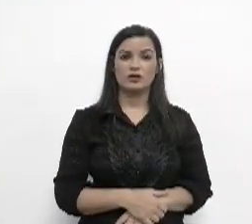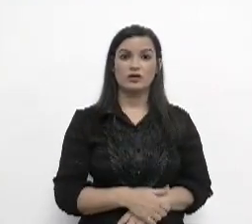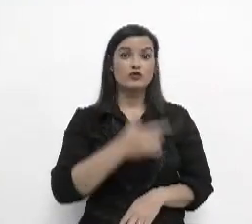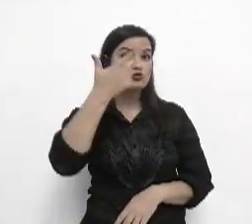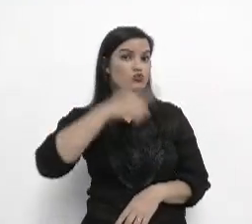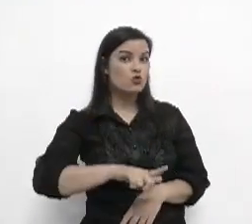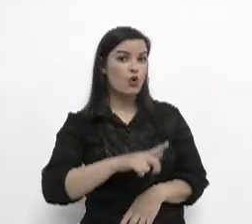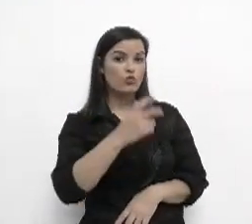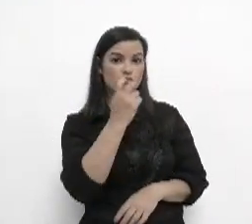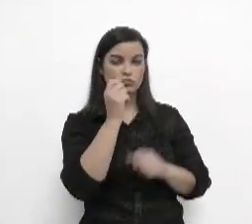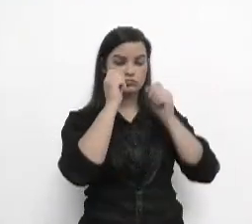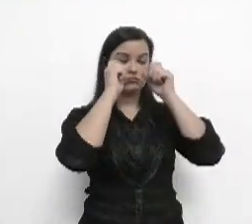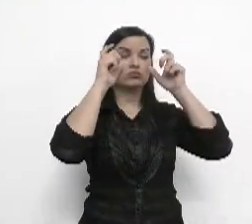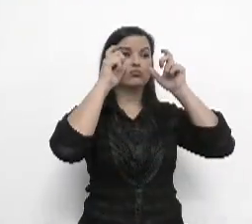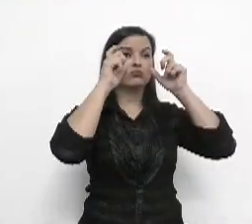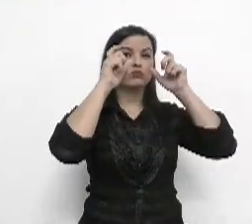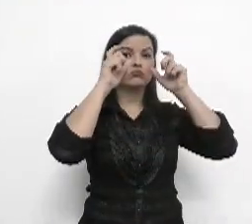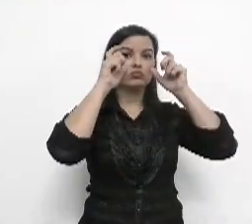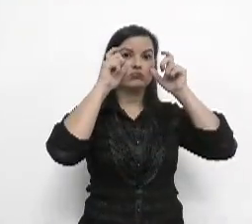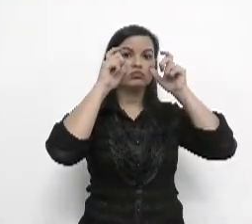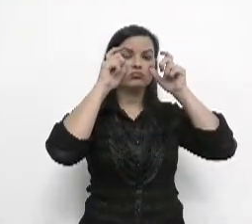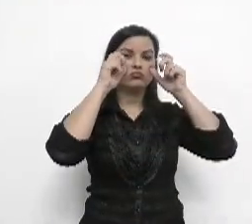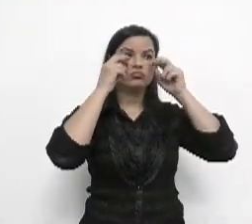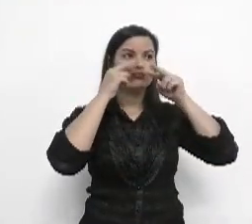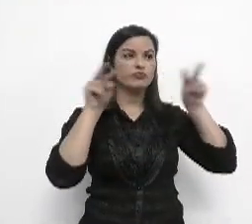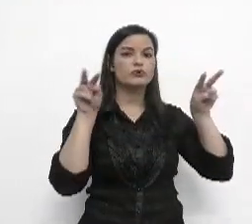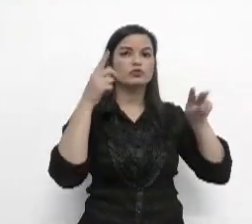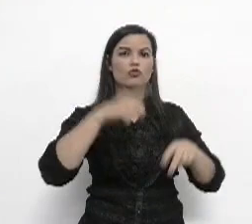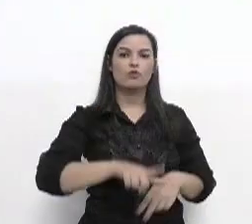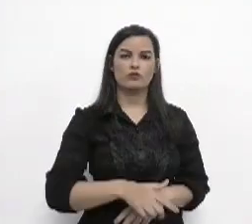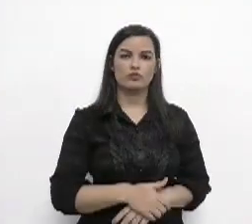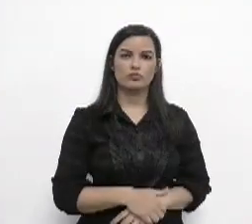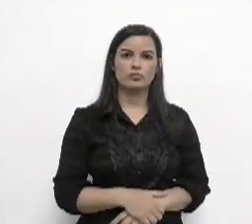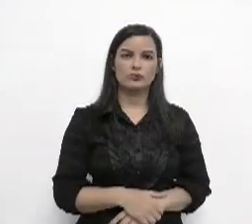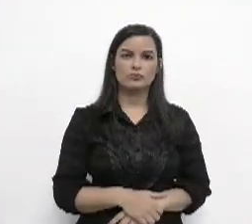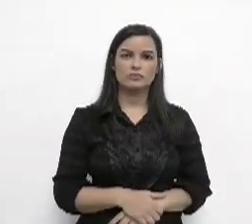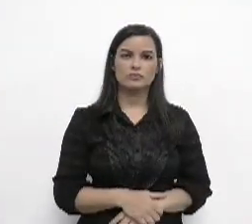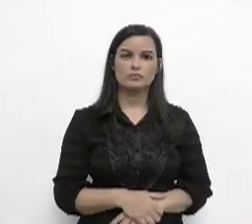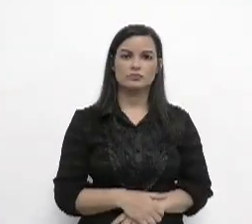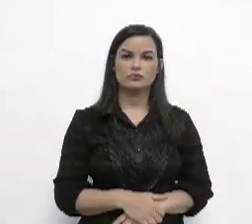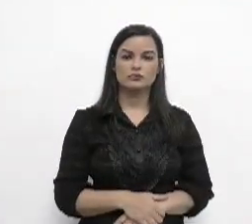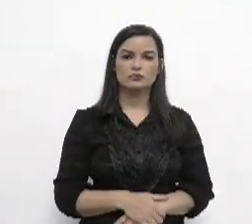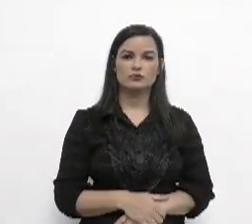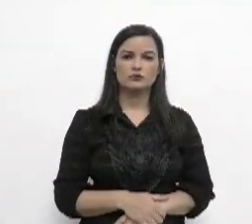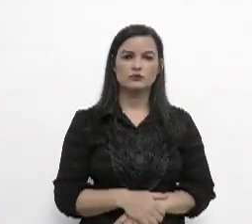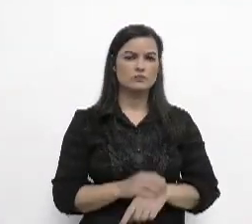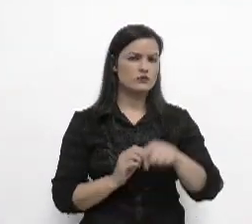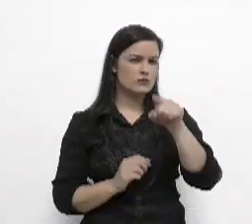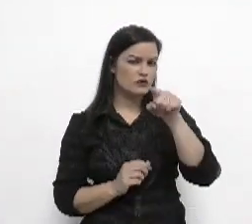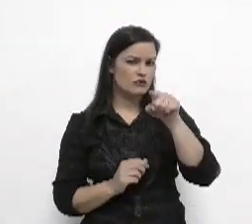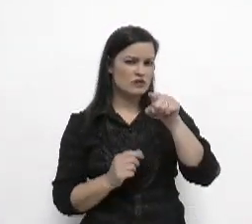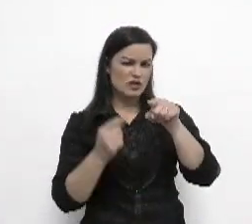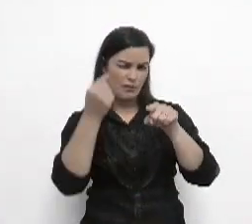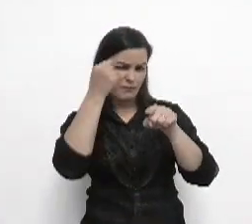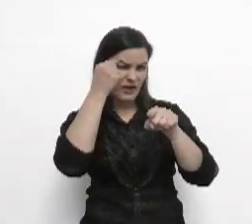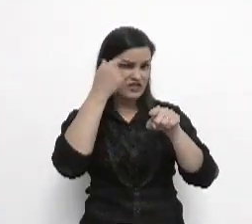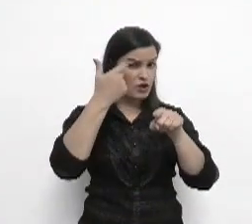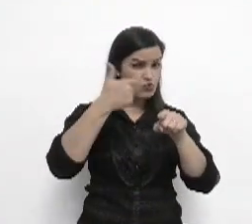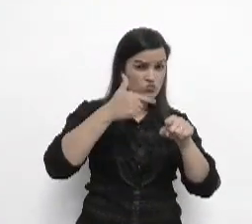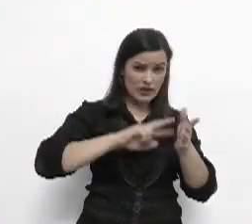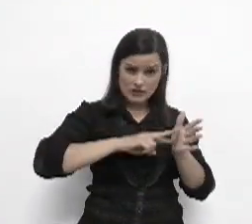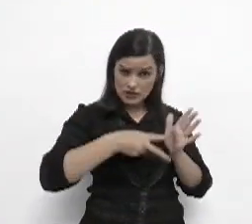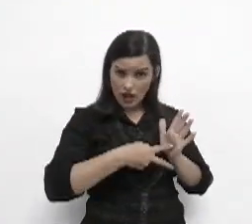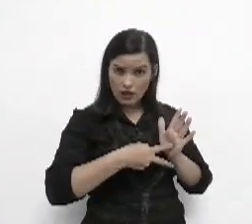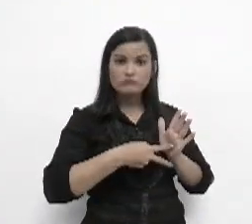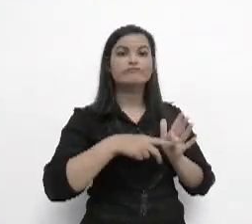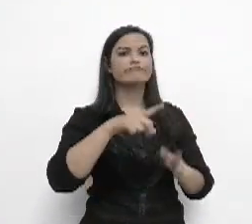novamente abriu os seus olhos. 여러분 여기 예수님의 특별한 의미와 계획이 있다고 생각하지 않습니까? Vocês não pensam que há um significado